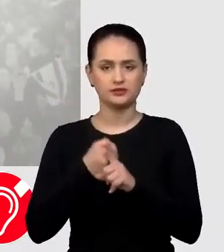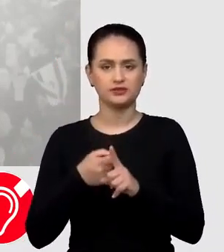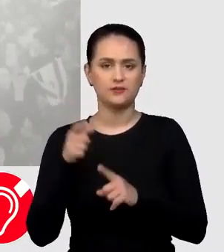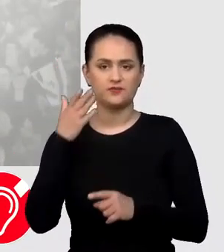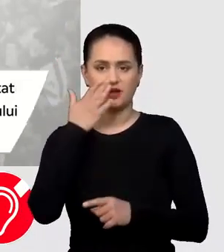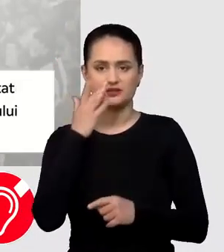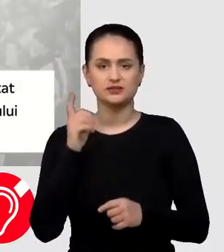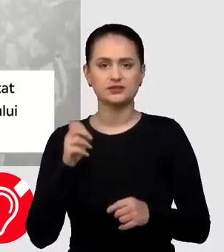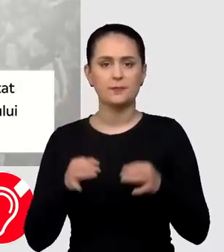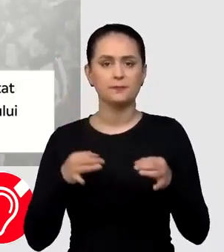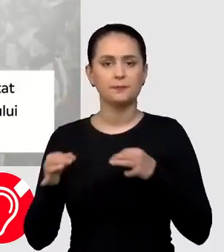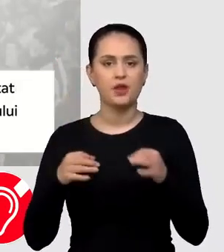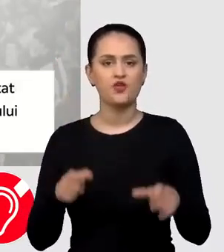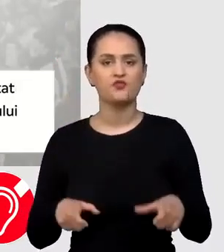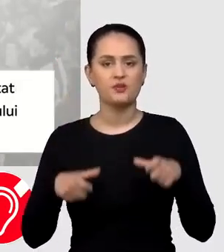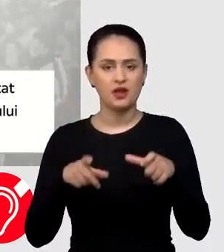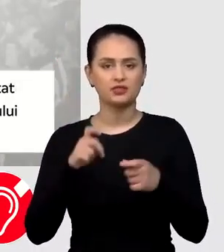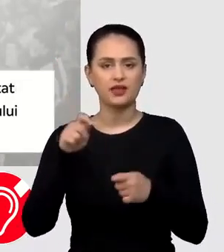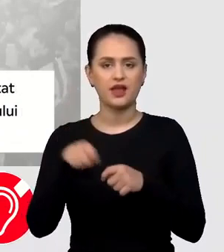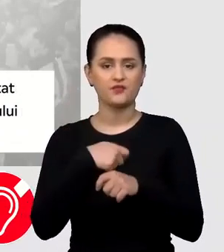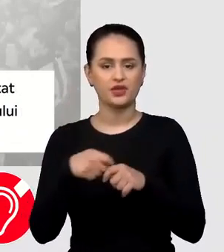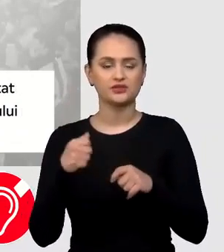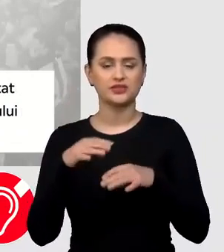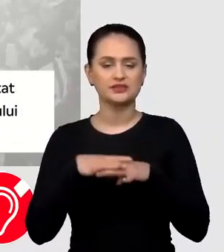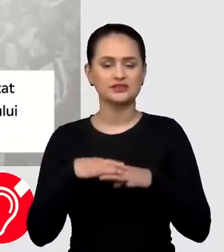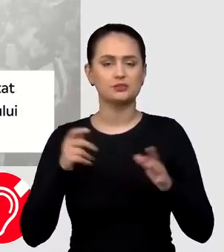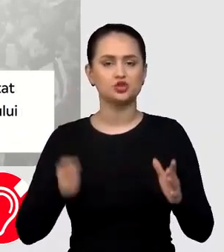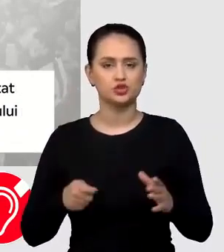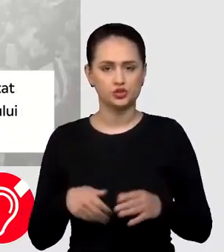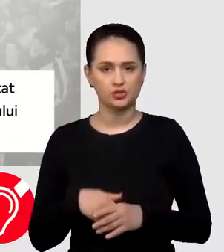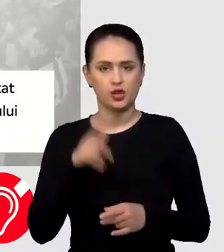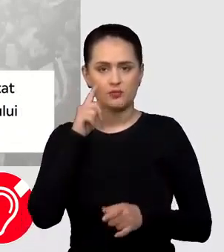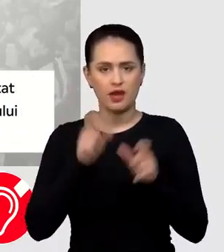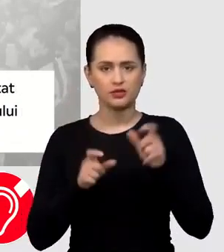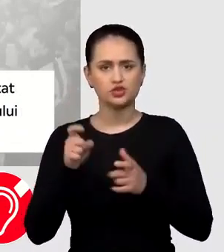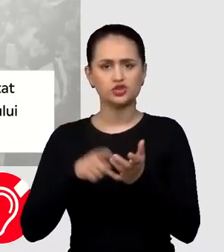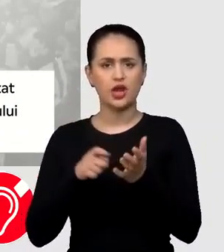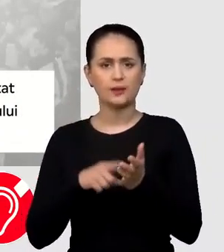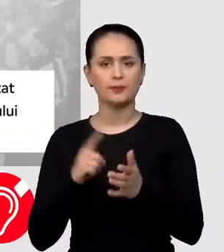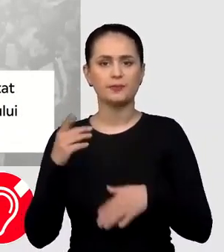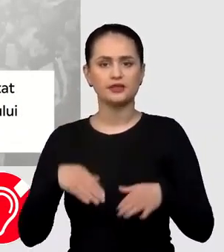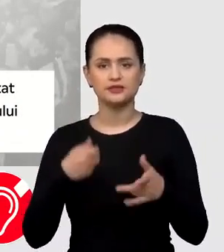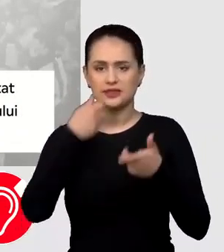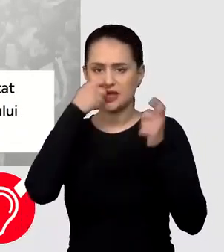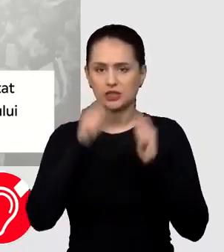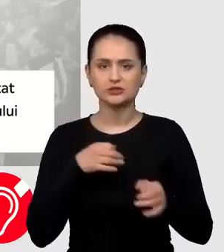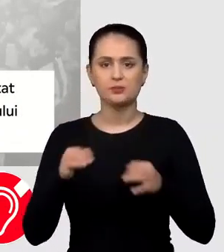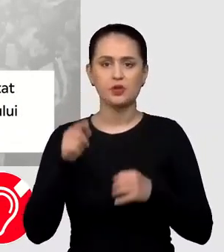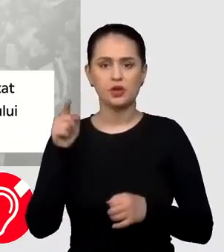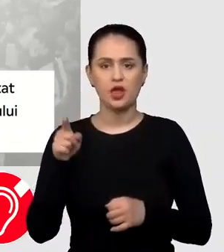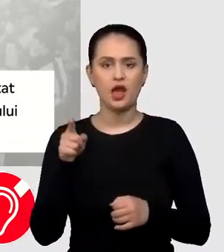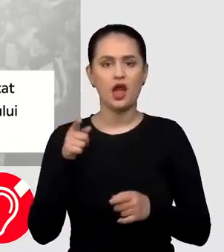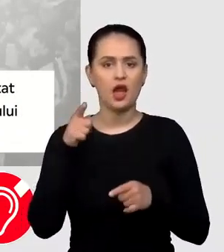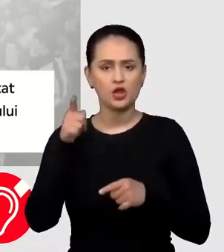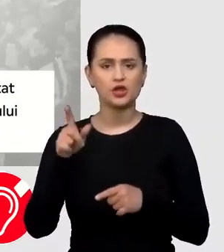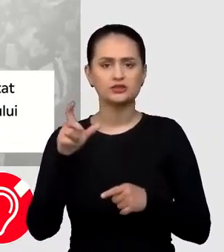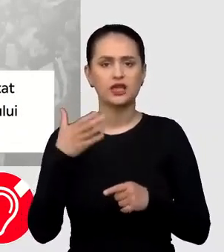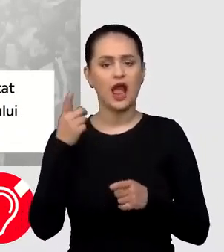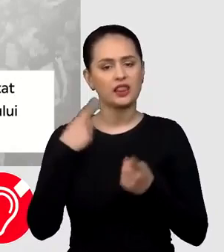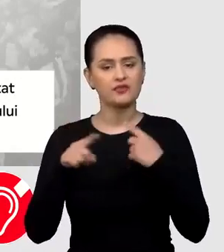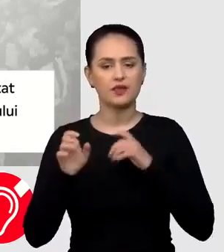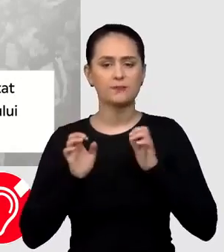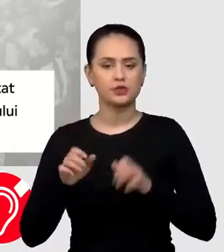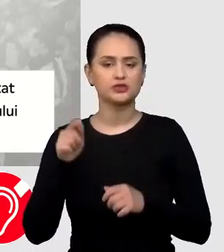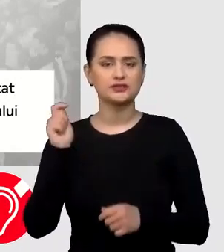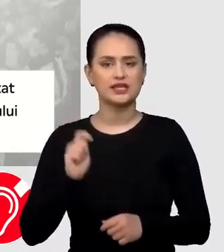pentru a protesta față de planurile guvernamentale de revizuire a sistemului judiciar. Oamenii cer premierului Benjamin Netanyahu să renunțe la